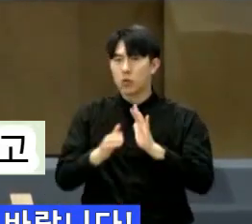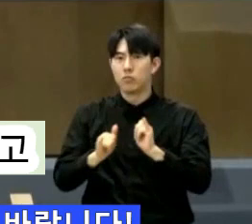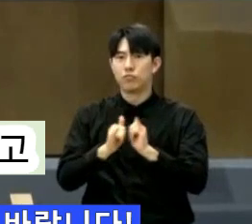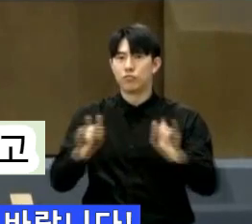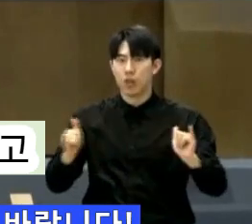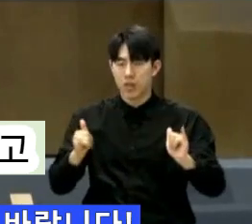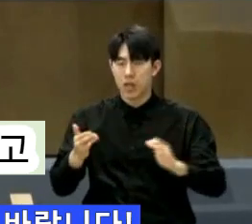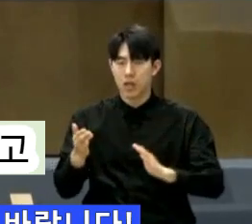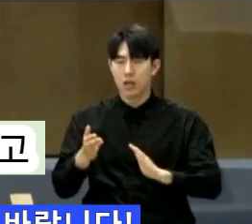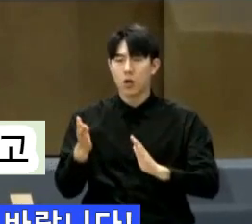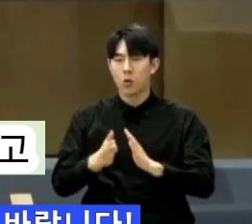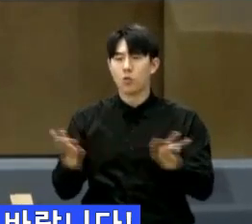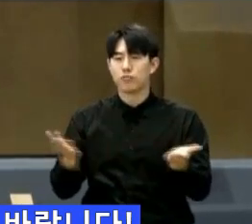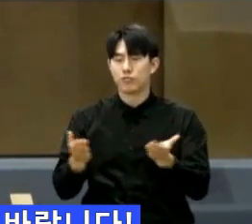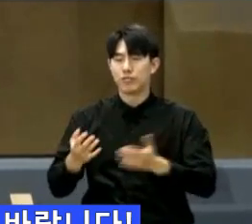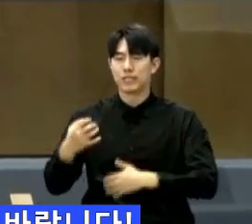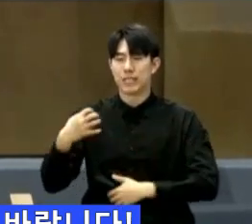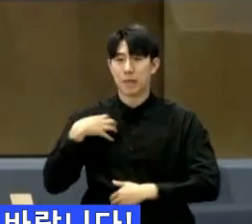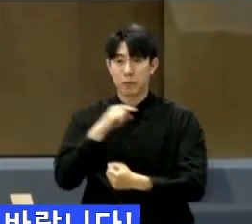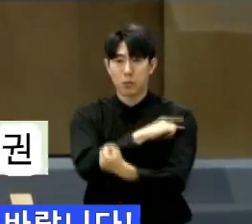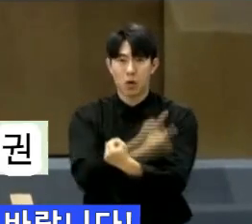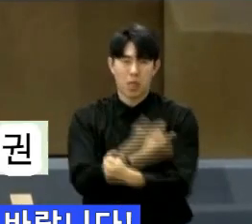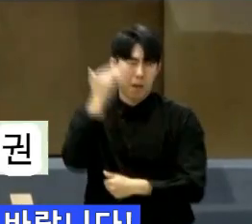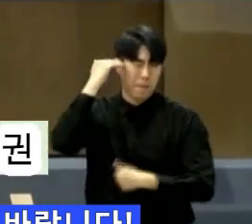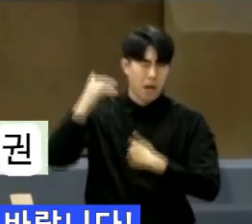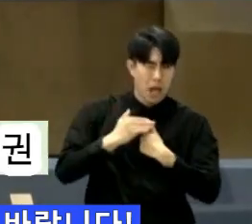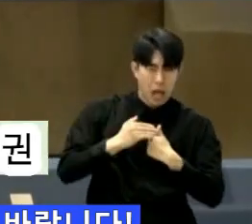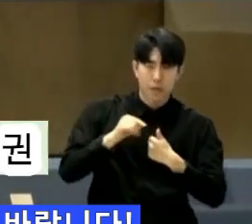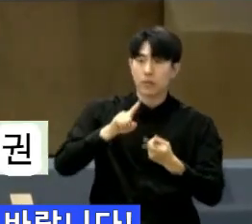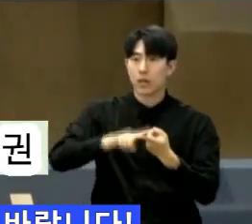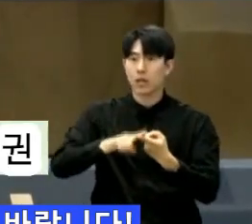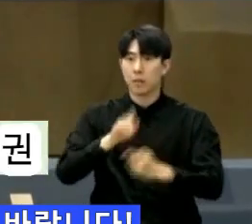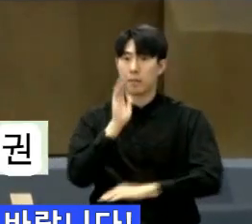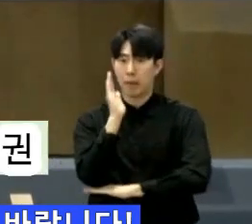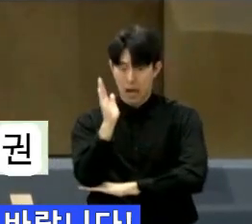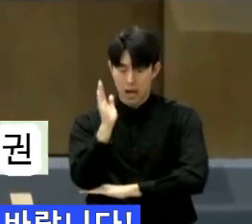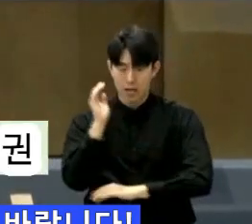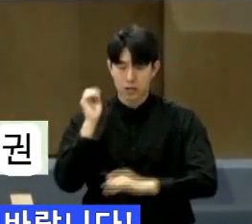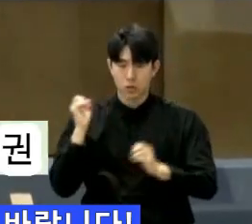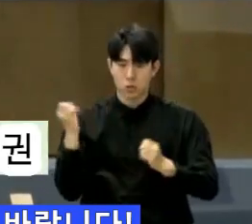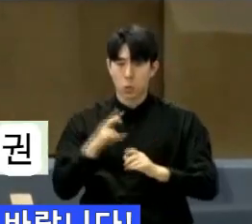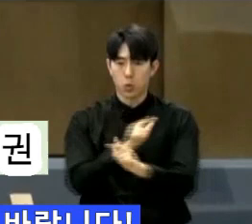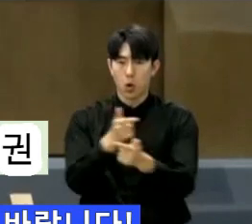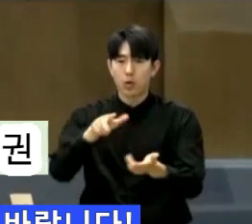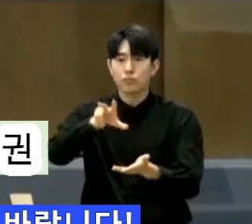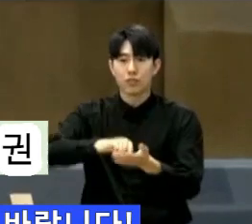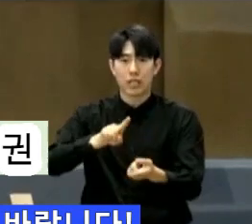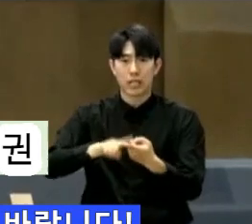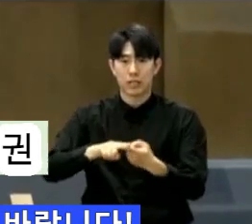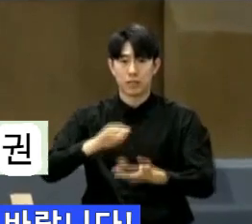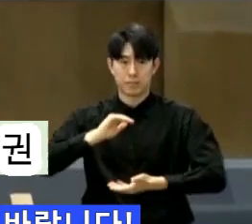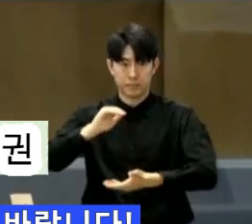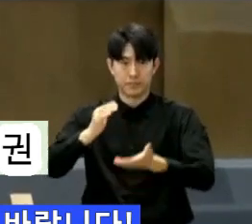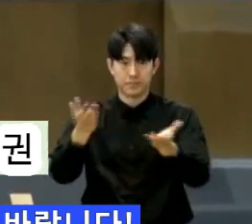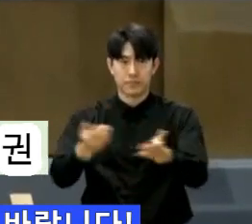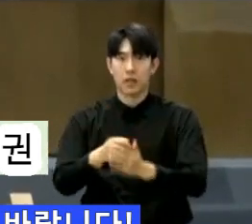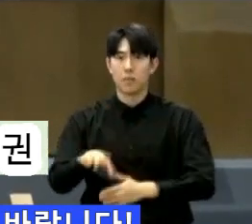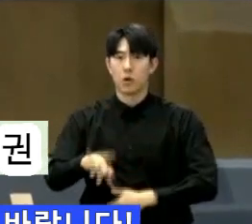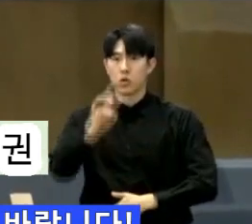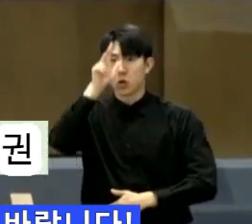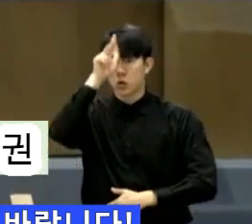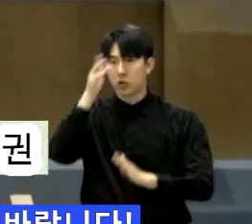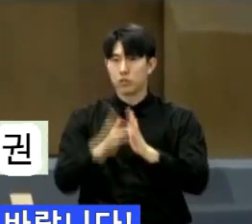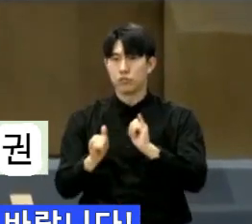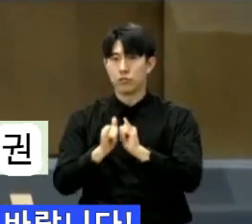부당한 차별에 대하여 이야기하고 또한 상임위원회 소관 분류의 문제점에 대하여 저의 의견을 피력하도록 하겠습니다. 먼저 경찰